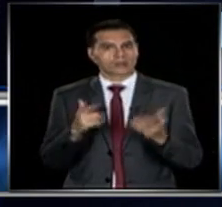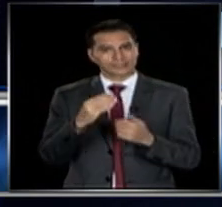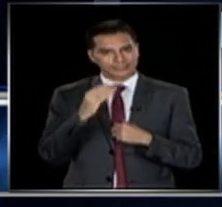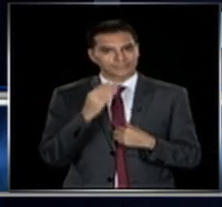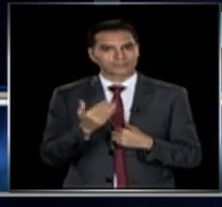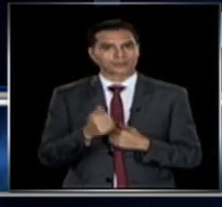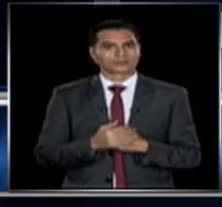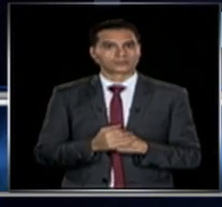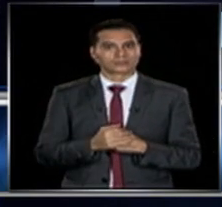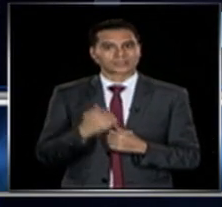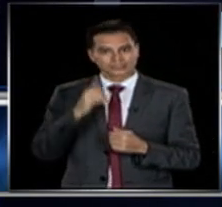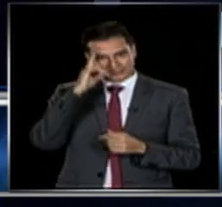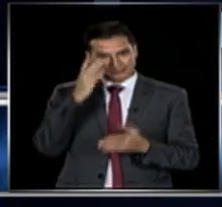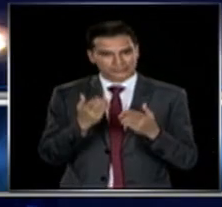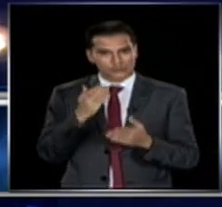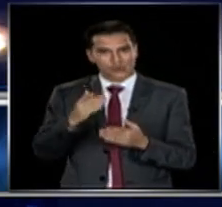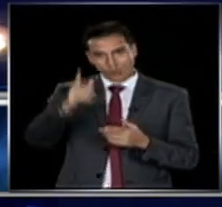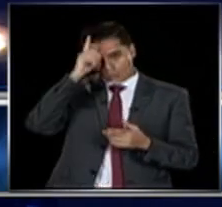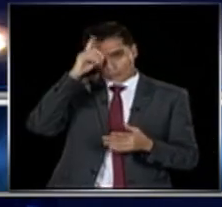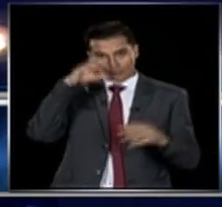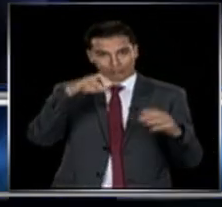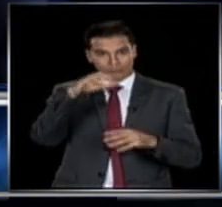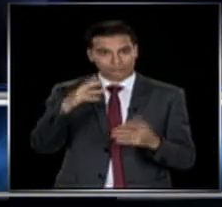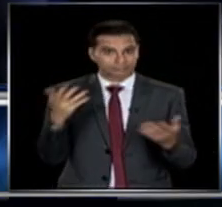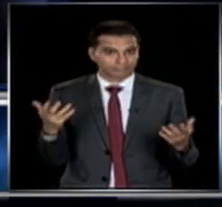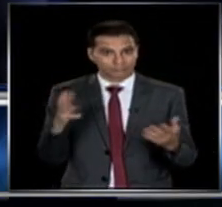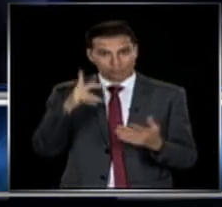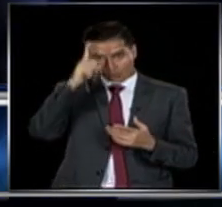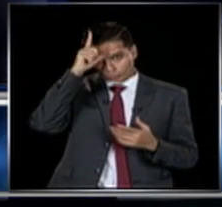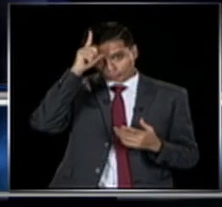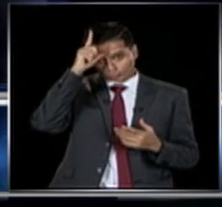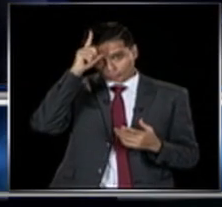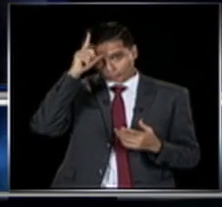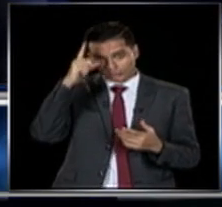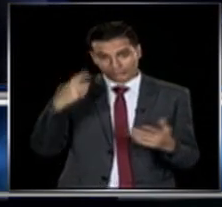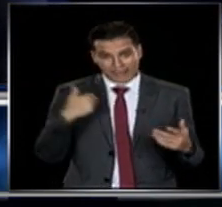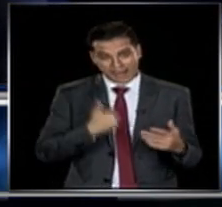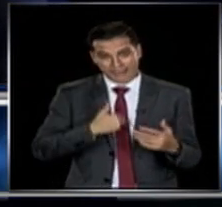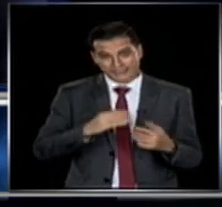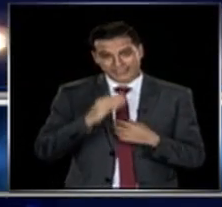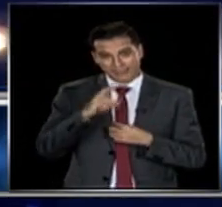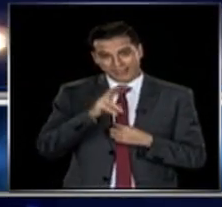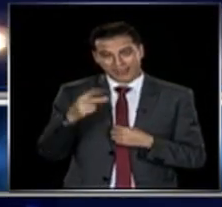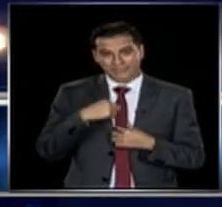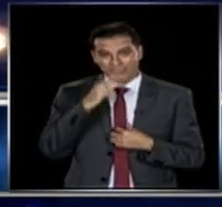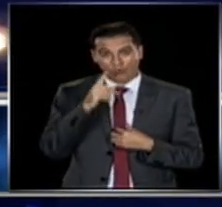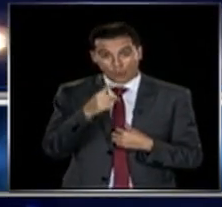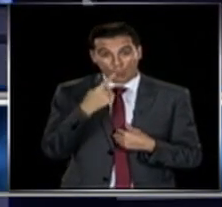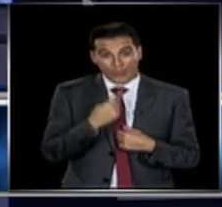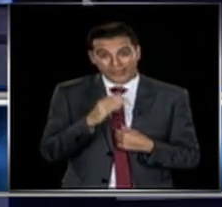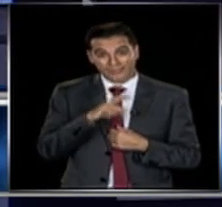إجابتك؟ هخمن بالأردن. أيمن رأيك إيه؟ أنا كان عندي إجابة تانية بس يعني. طب ليه ما قلتش إجابتك